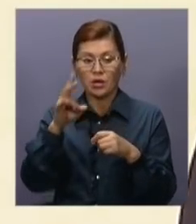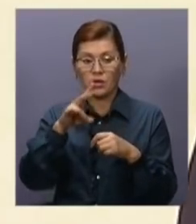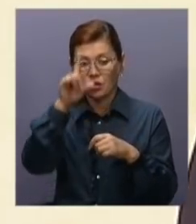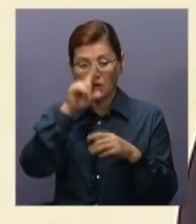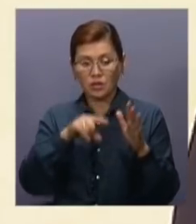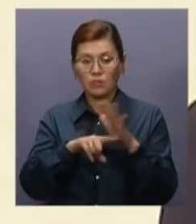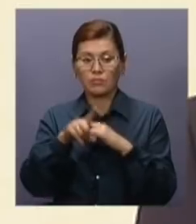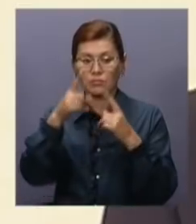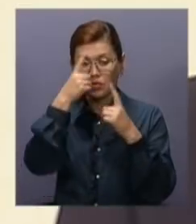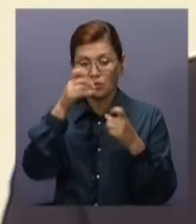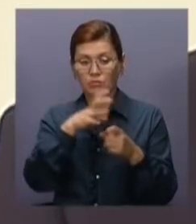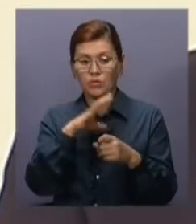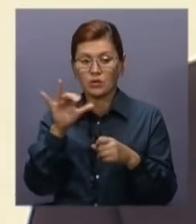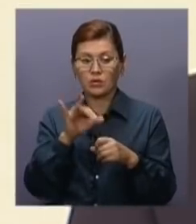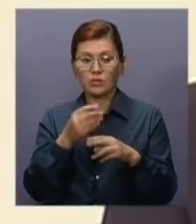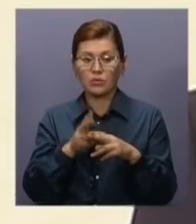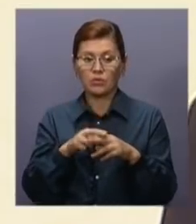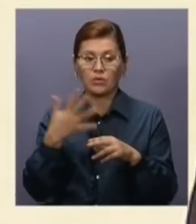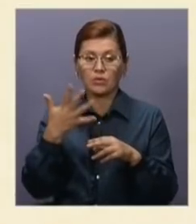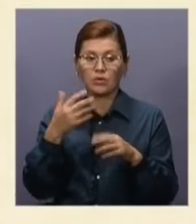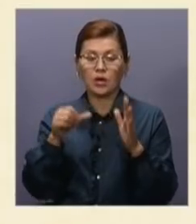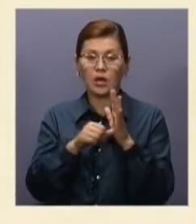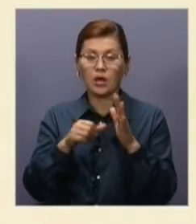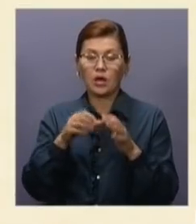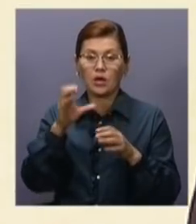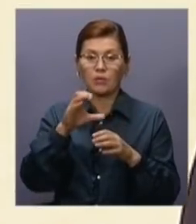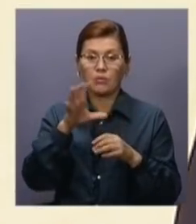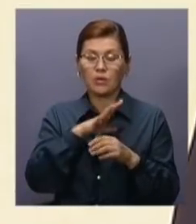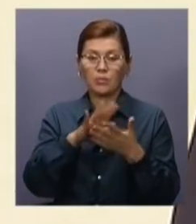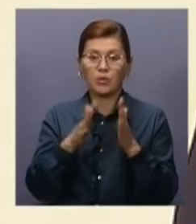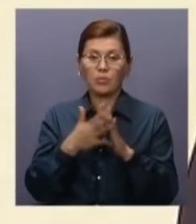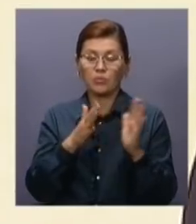жарияланады. 5-ші және 6-шы қыркүйекте ахуал тұрақтанды.